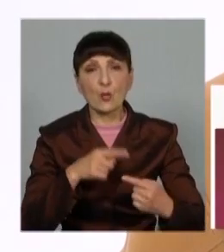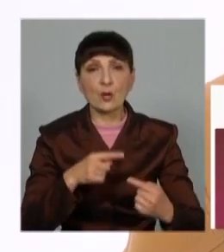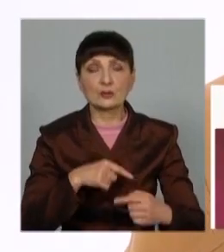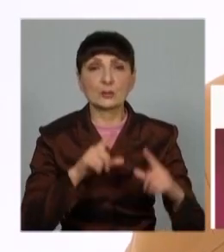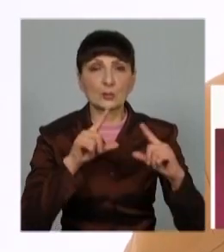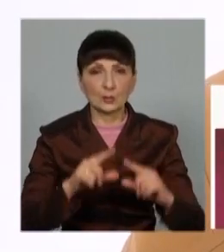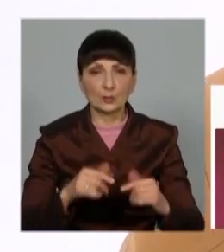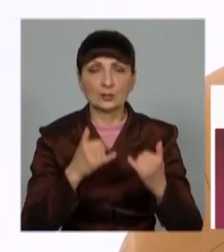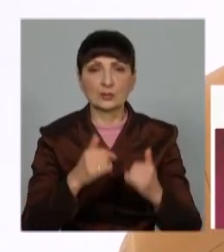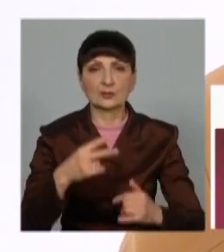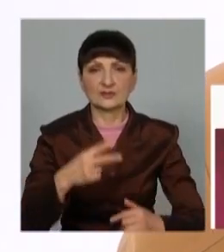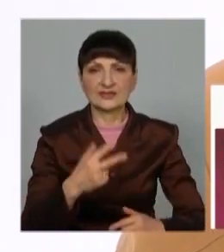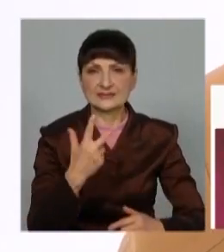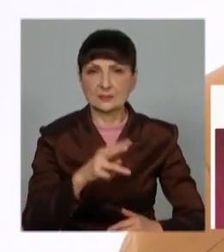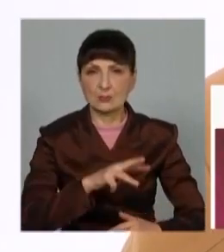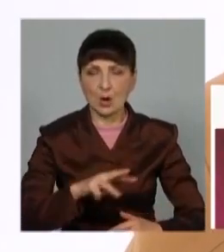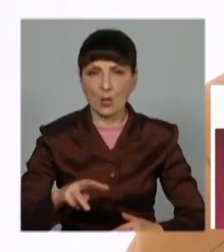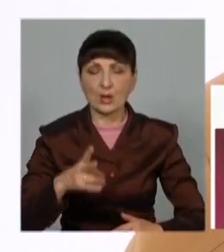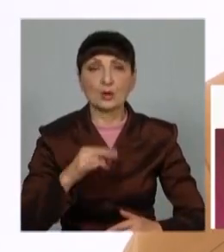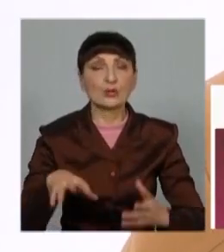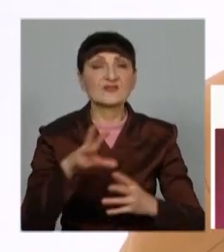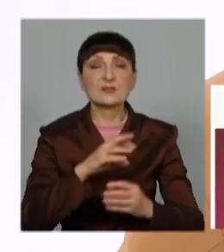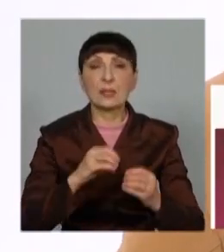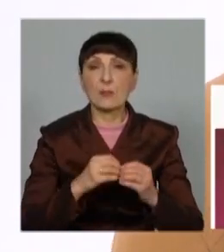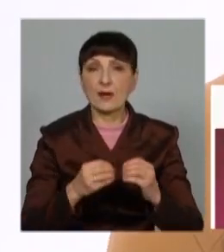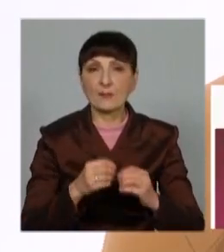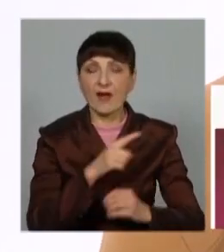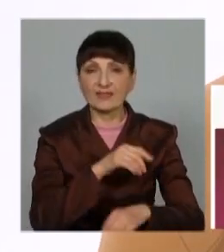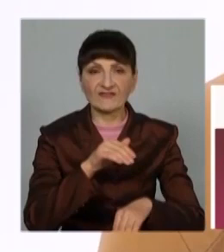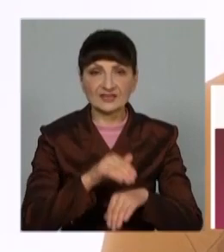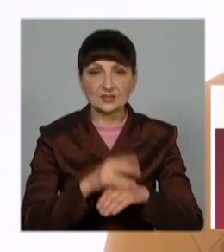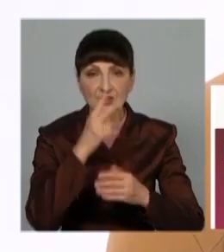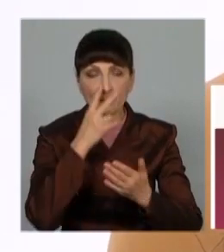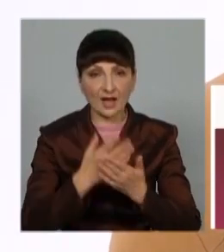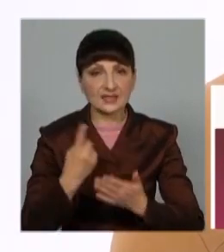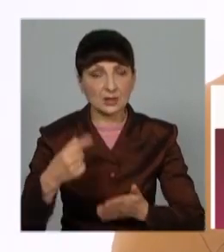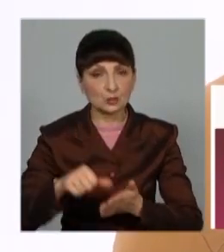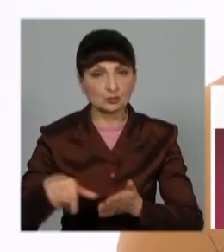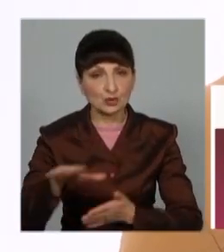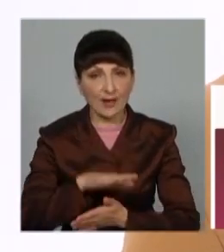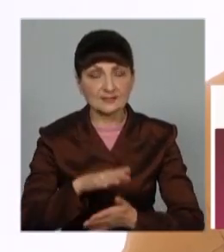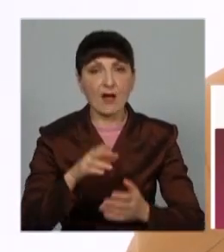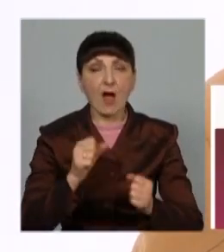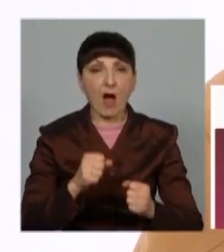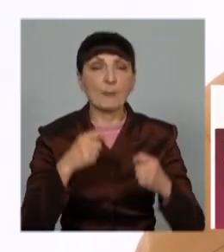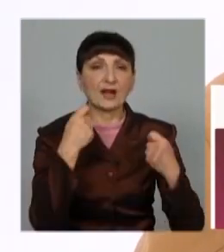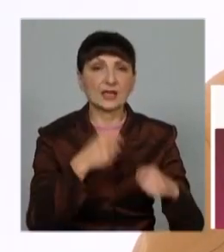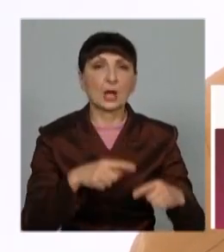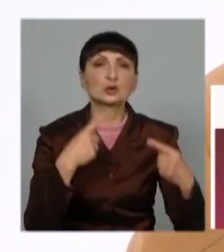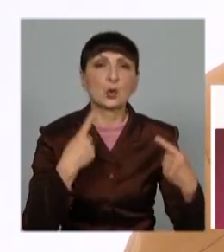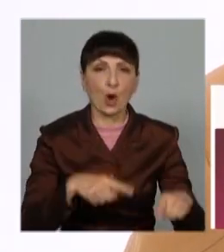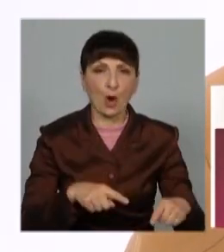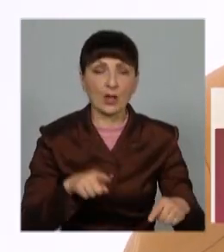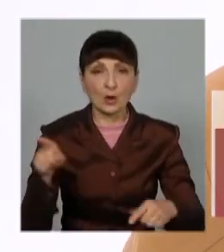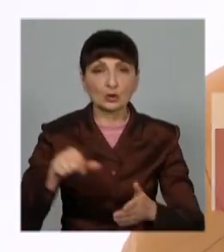выступил вас три миллиона но вся проблема в том что оно нам фактически показала один участок продала другой то есть